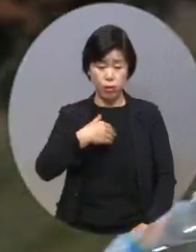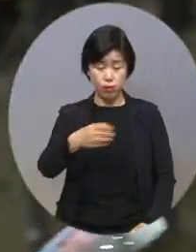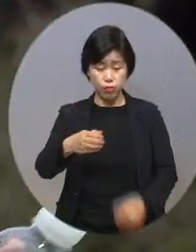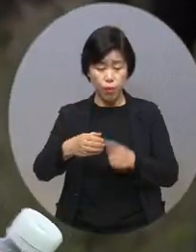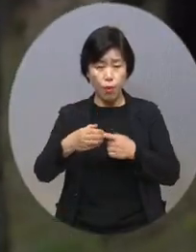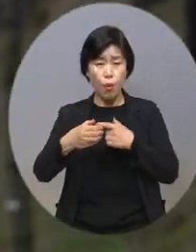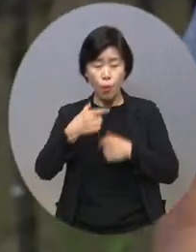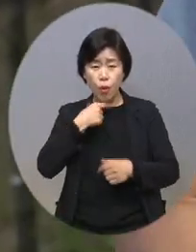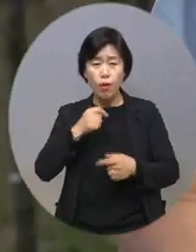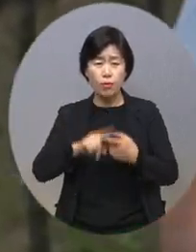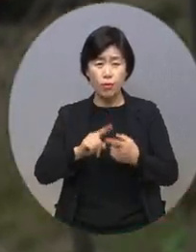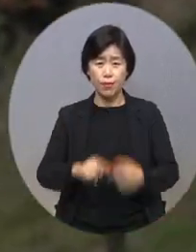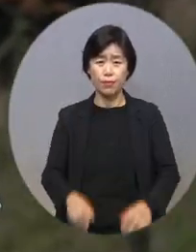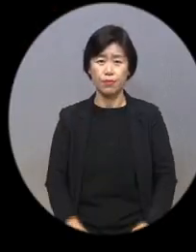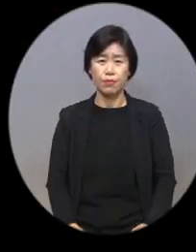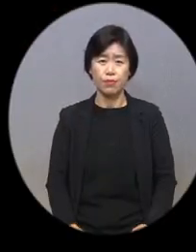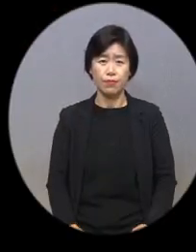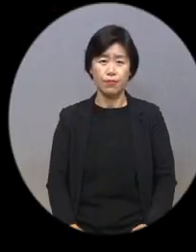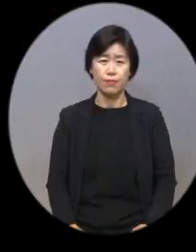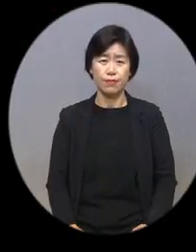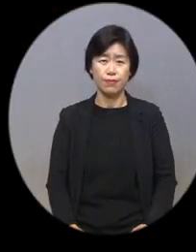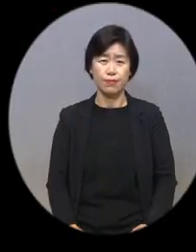진짜. 아, 다 먹으려고 그래. 아.